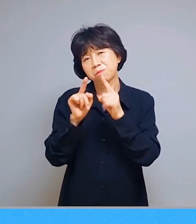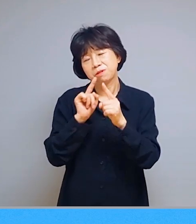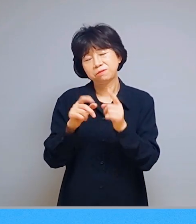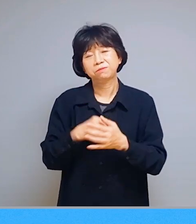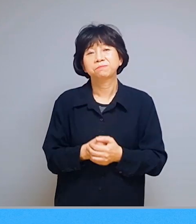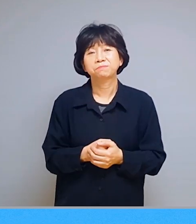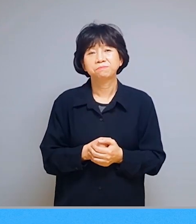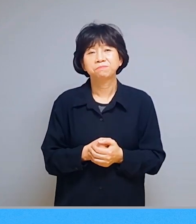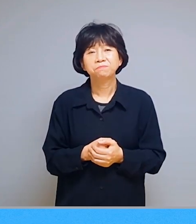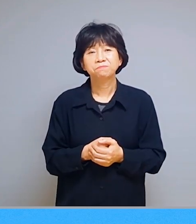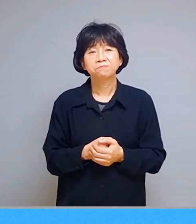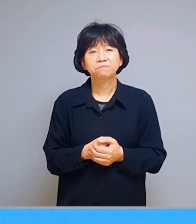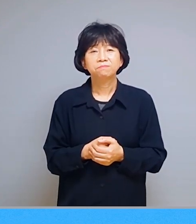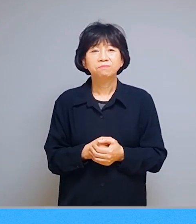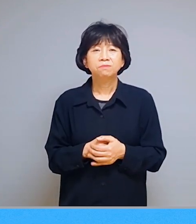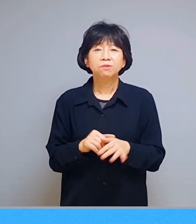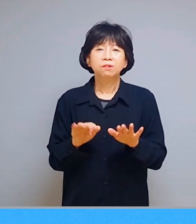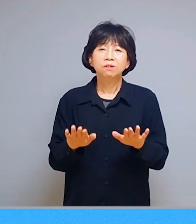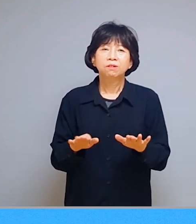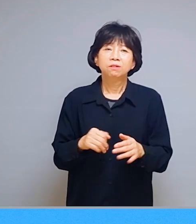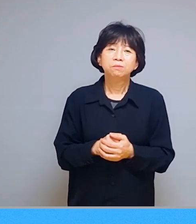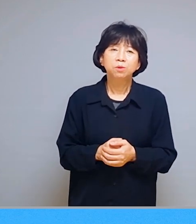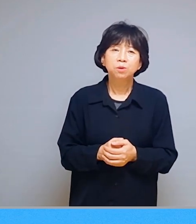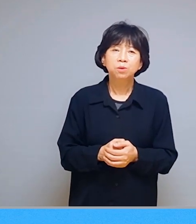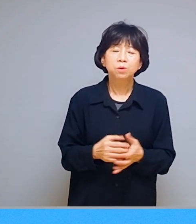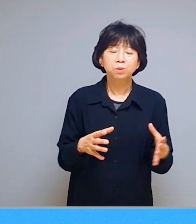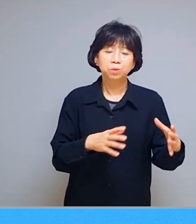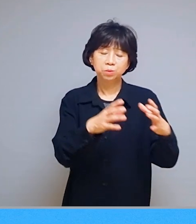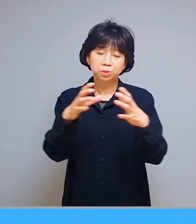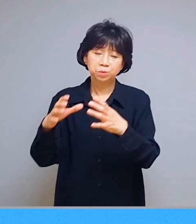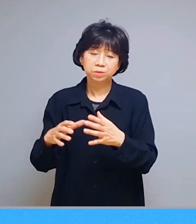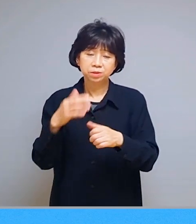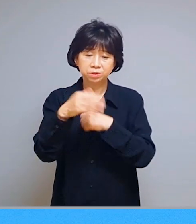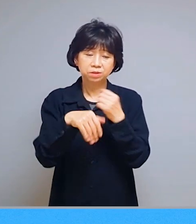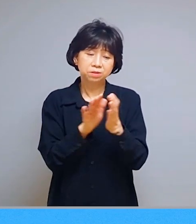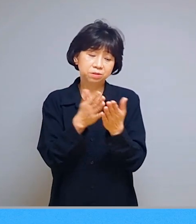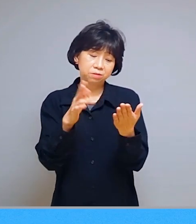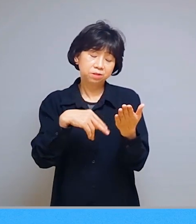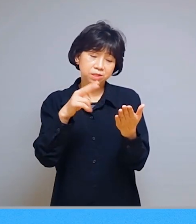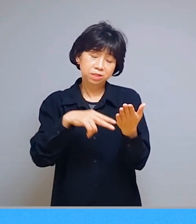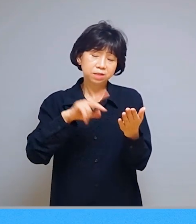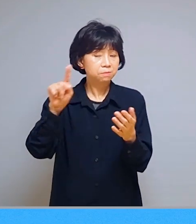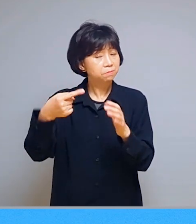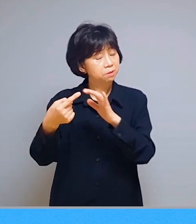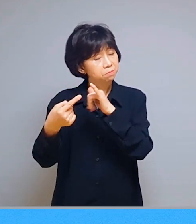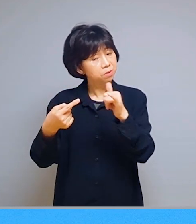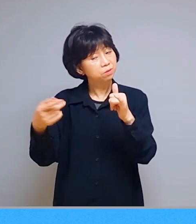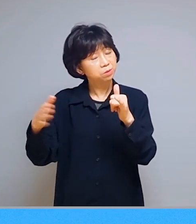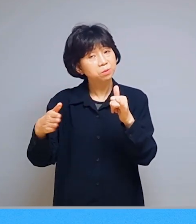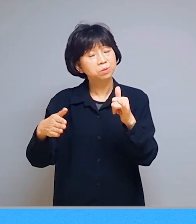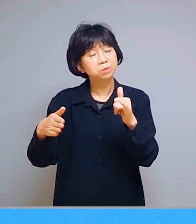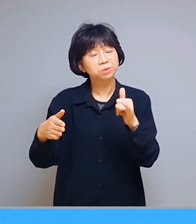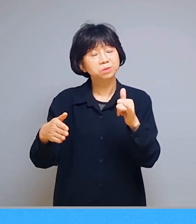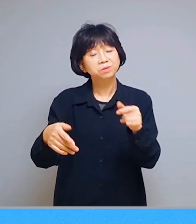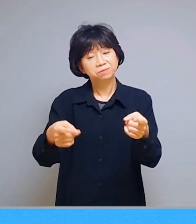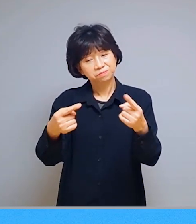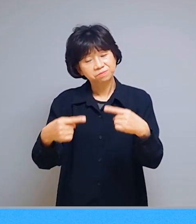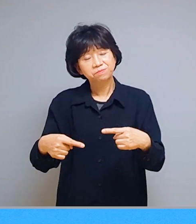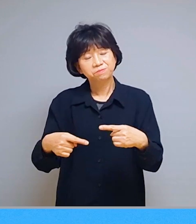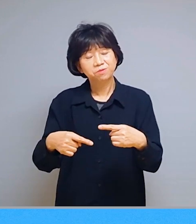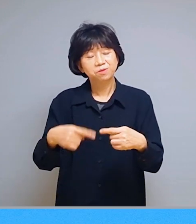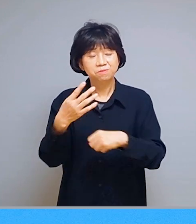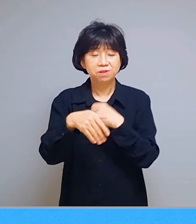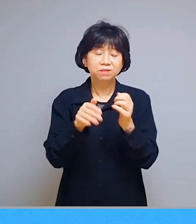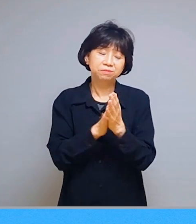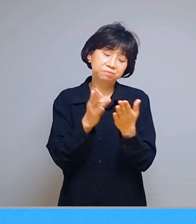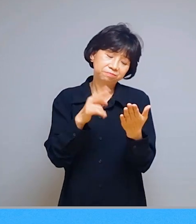참석은 못하시지만 한 100여 명 정도 공동체 성경 읽기 참여합니다. 매일같이 제가 이제 문자를 보냅니다. 말씀 또